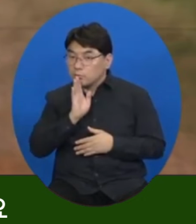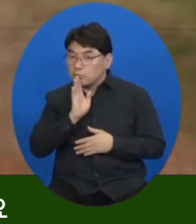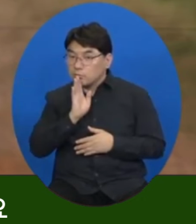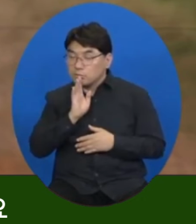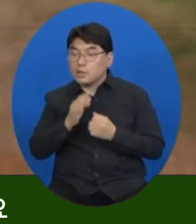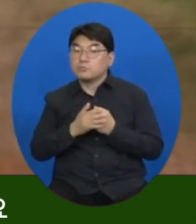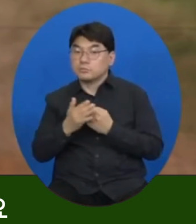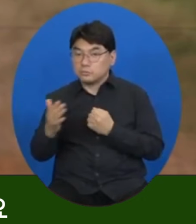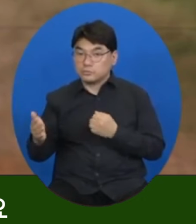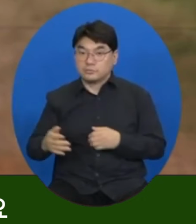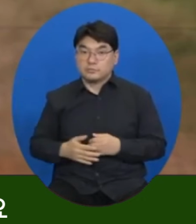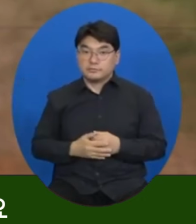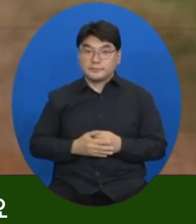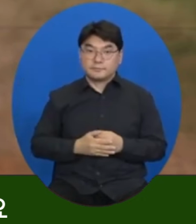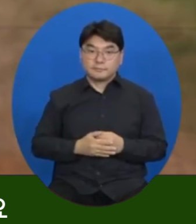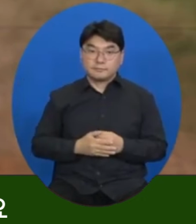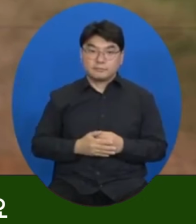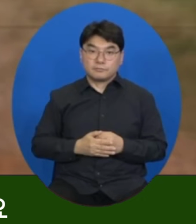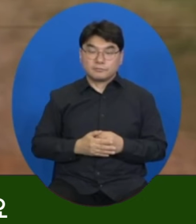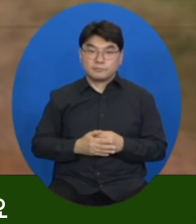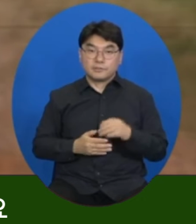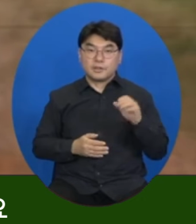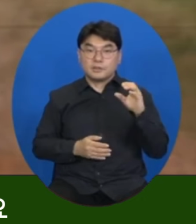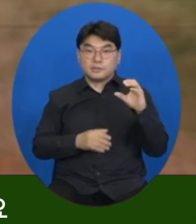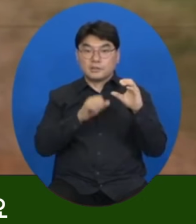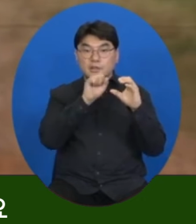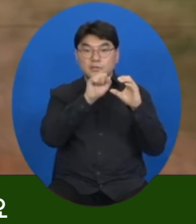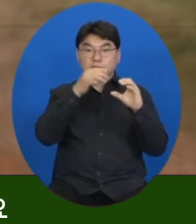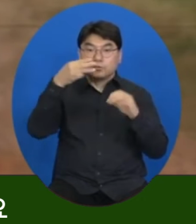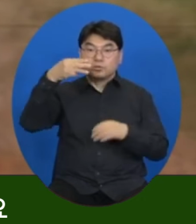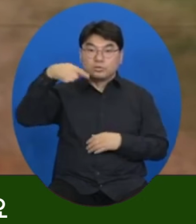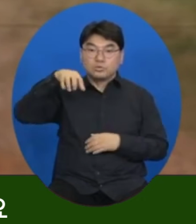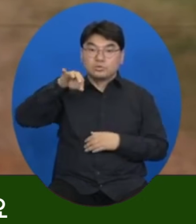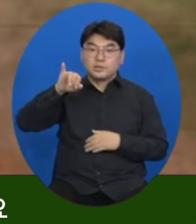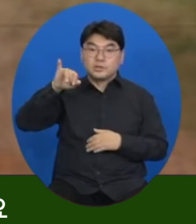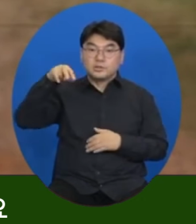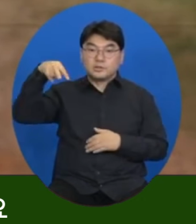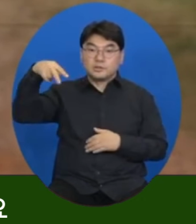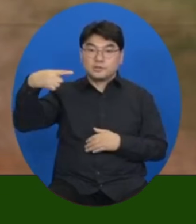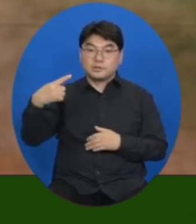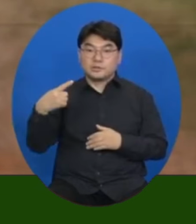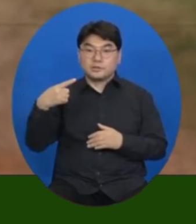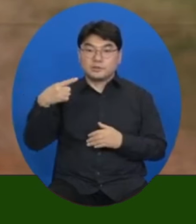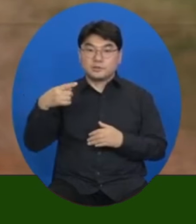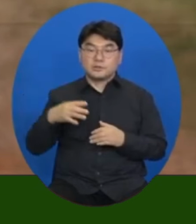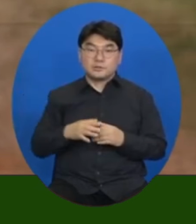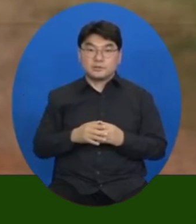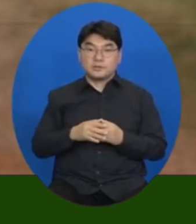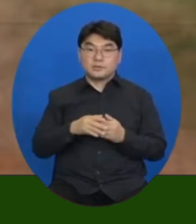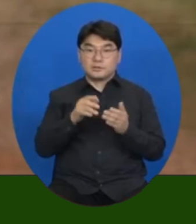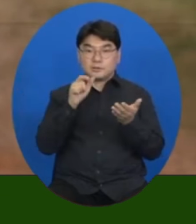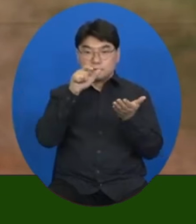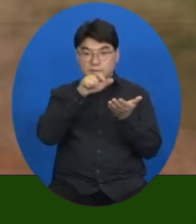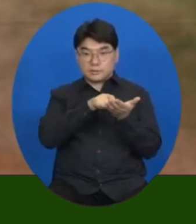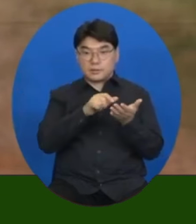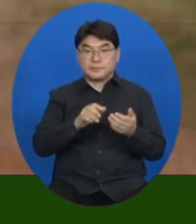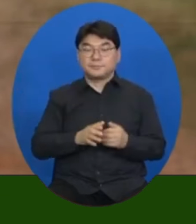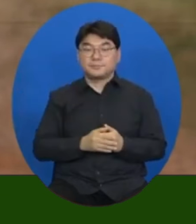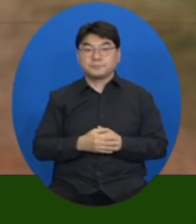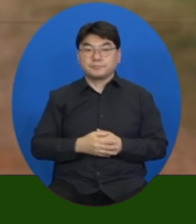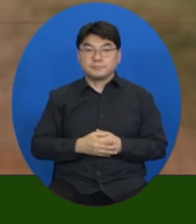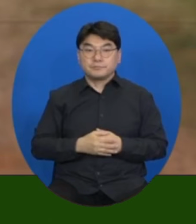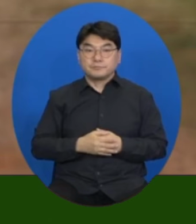거예요 자 CS 루이스가 20세기의 최고의 변증가 아고 말씀을 드렸어요 순전한 기독교란 책에서 이런 얘기를